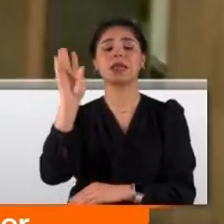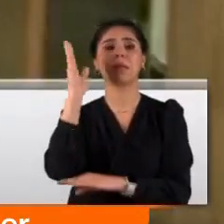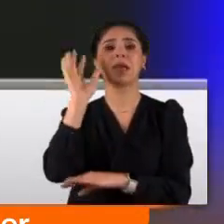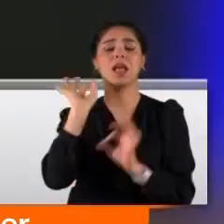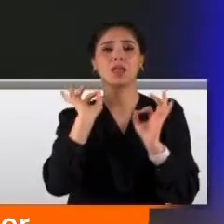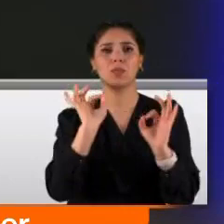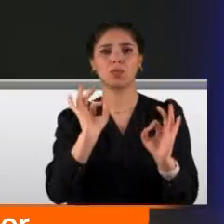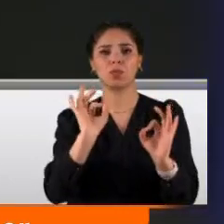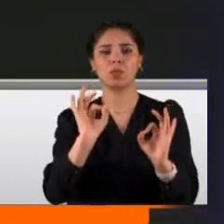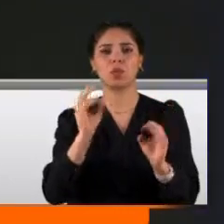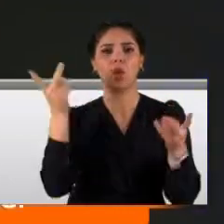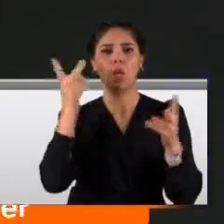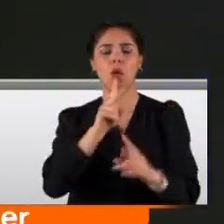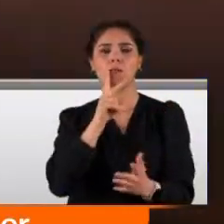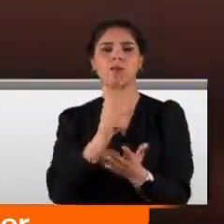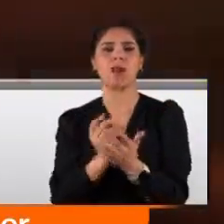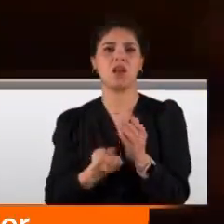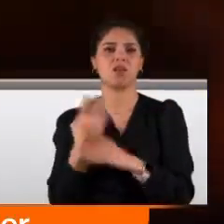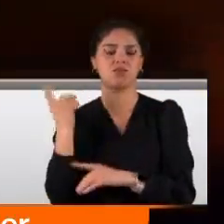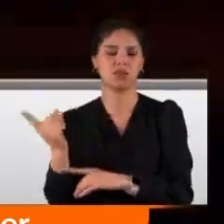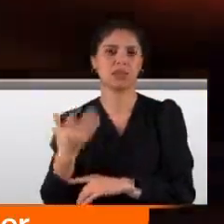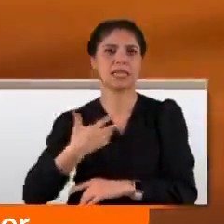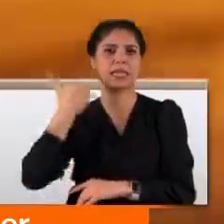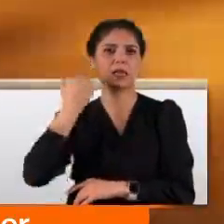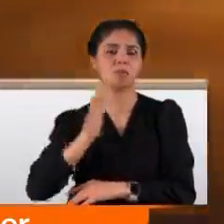eylemci genç hakkında ölüm hükmü verilmişti